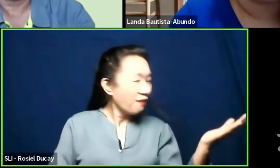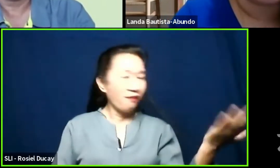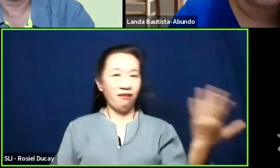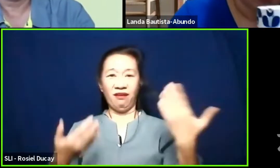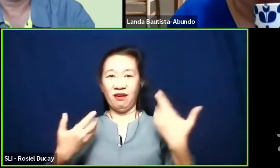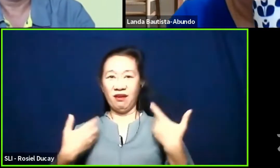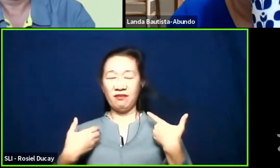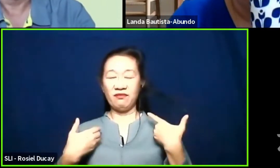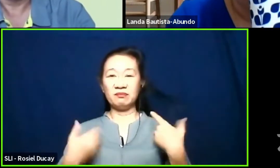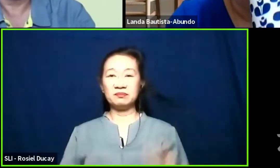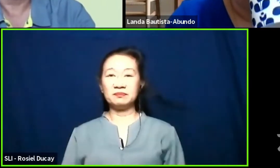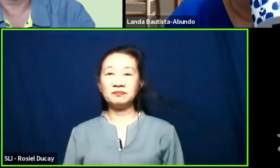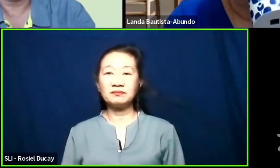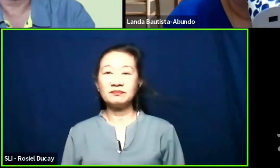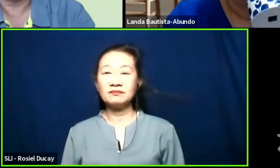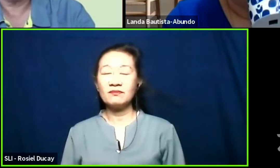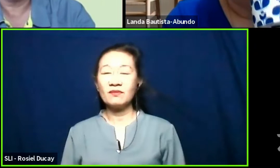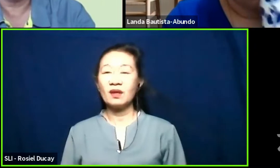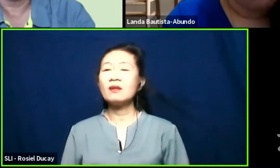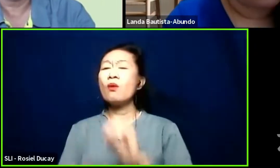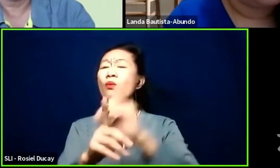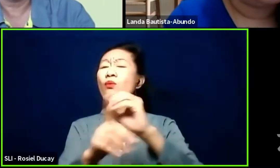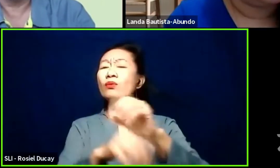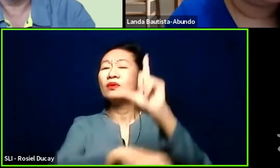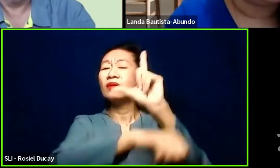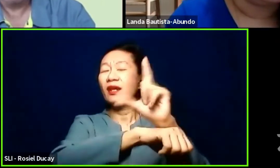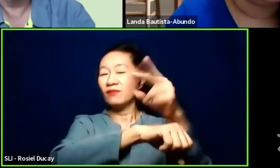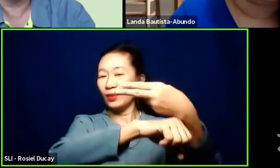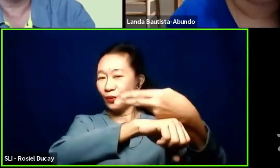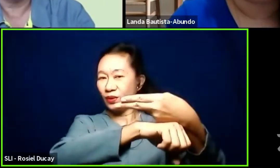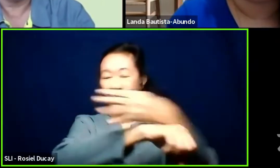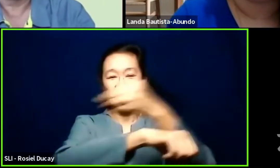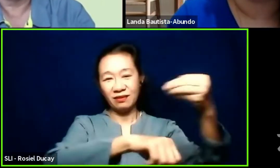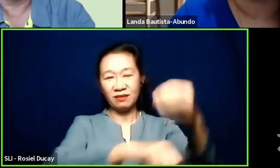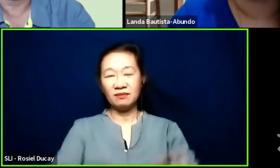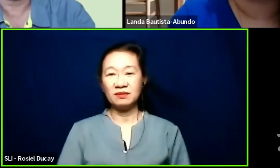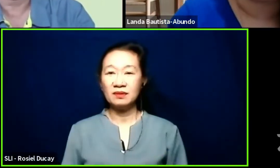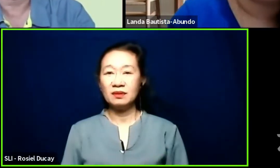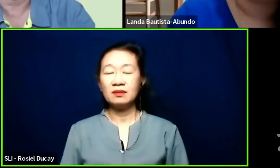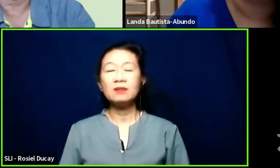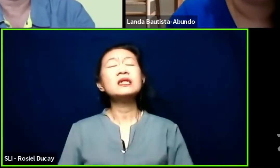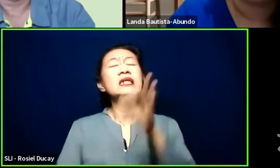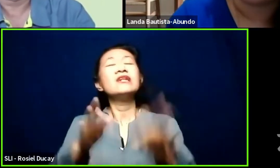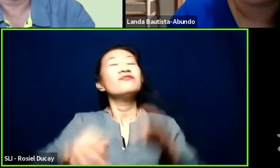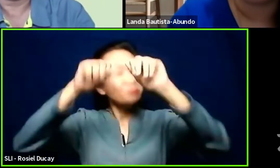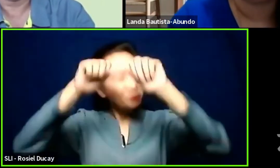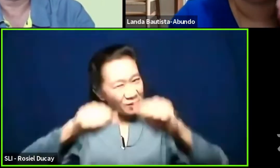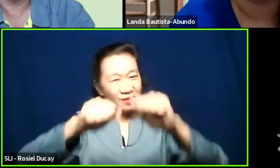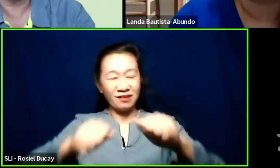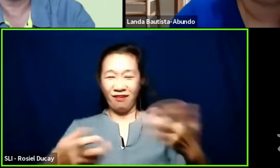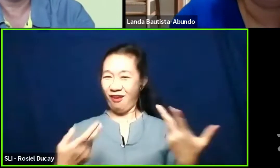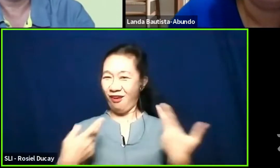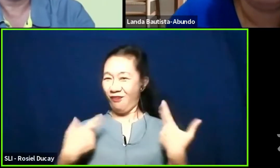magkaroon ng kanilang livelihood at kung kakayanin,